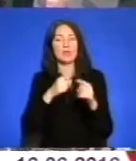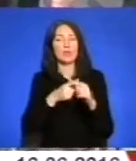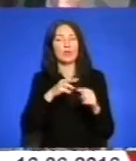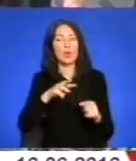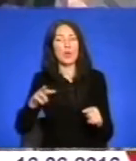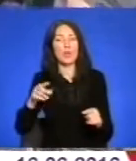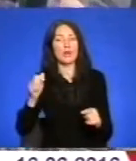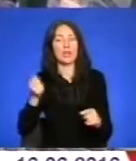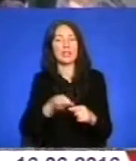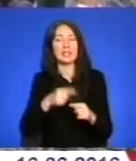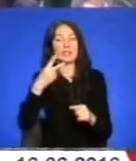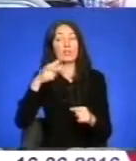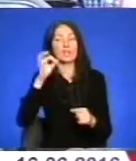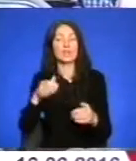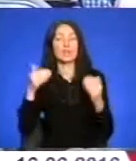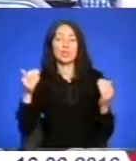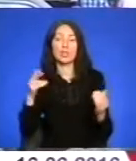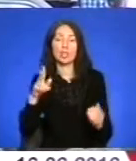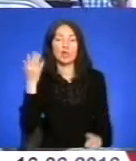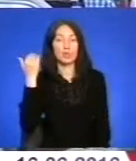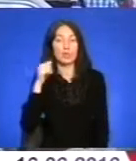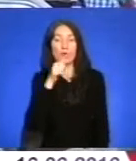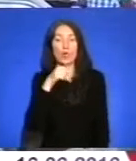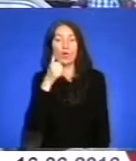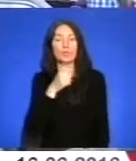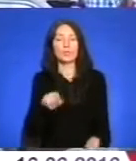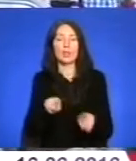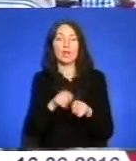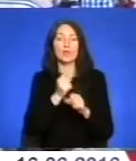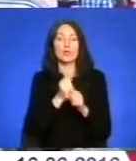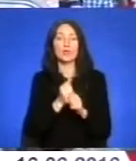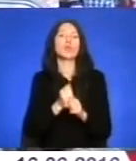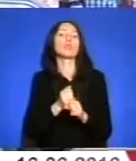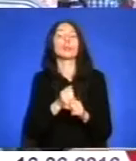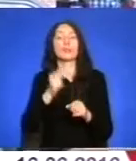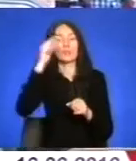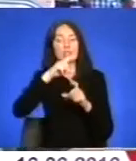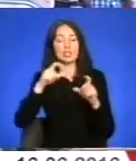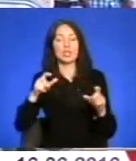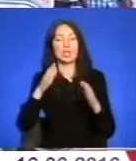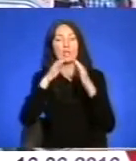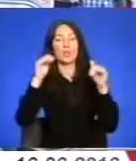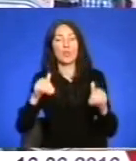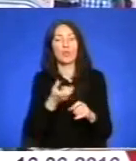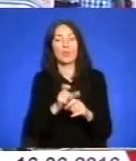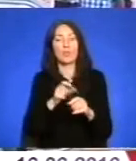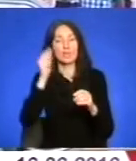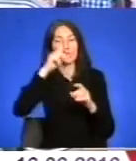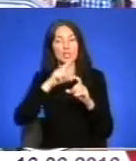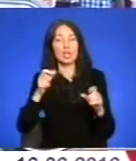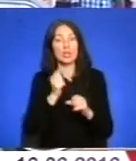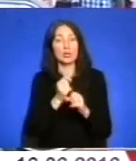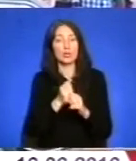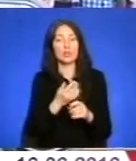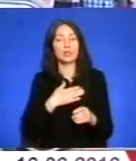20% більше, ніж минулого року. Паралельно ще в нас працюють пришкільні табори, тобто фактично в більшості шкіл вони працюють. В нас в